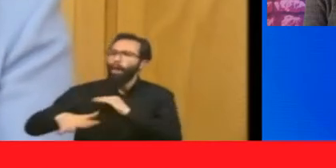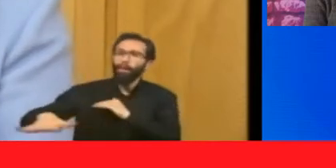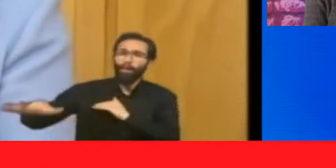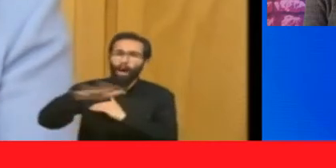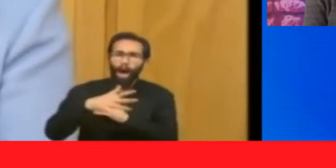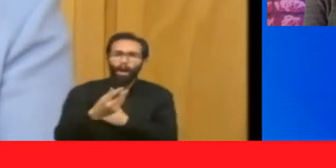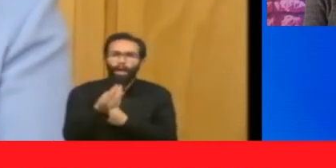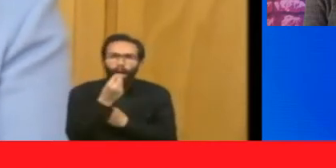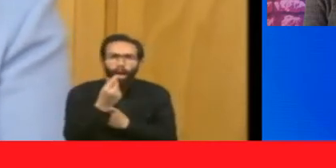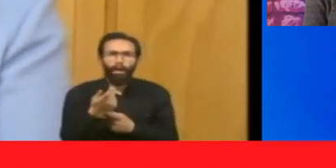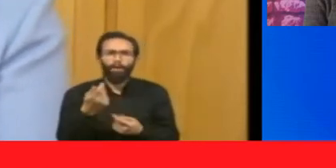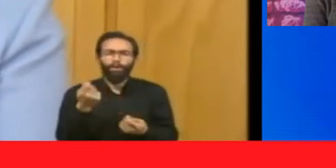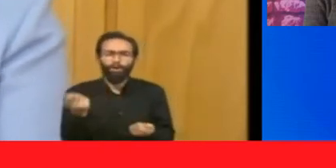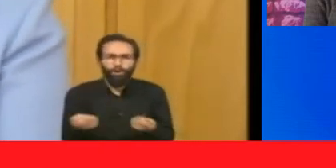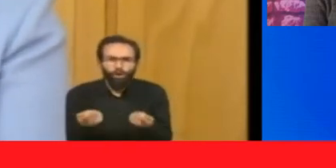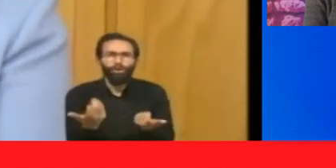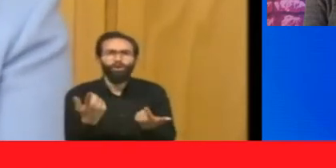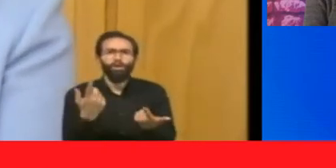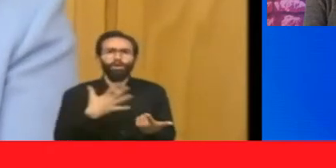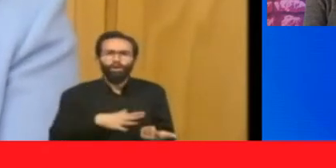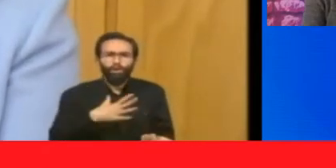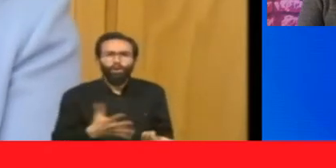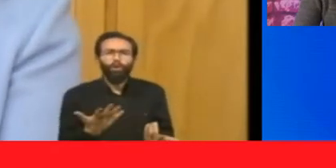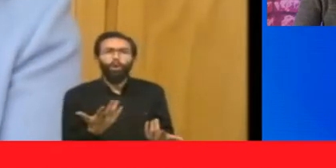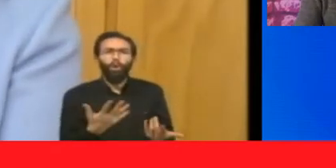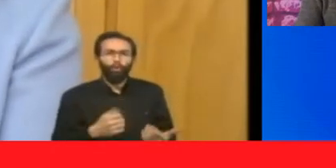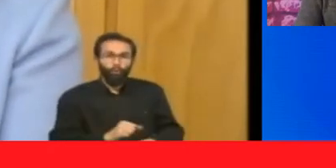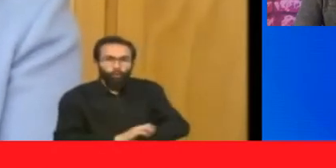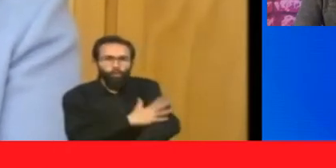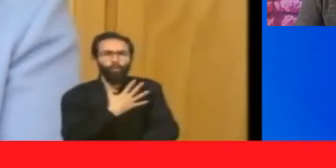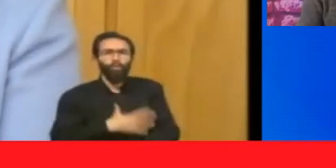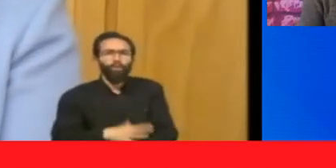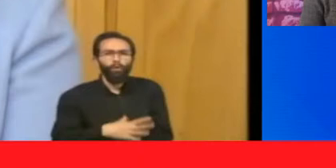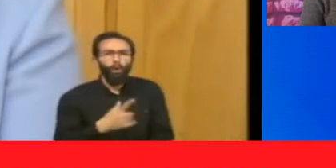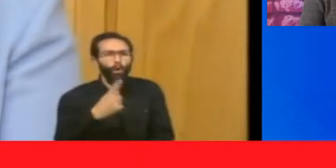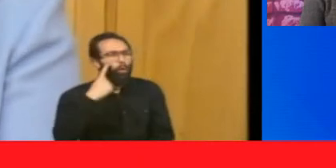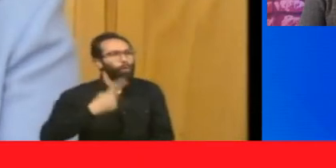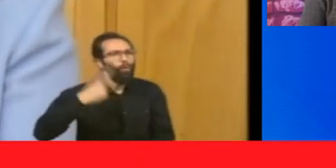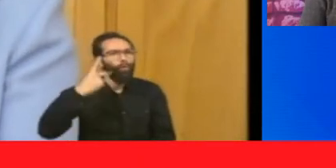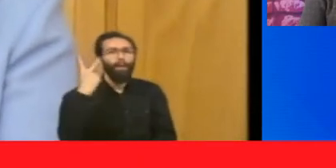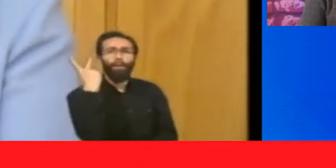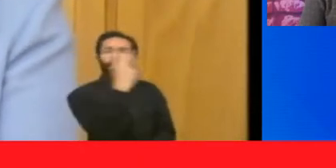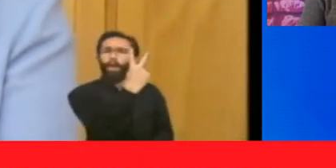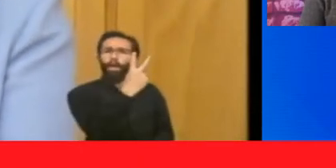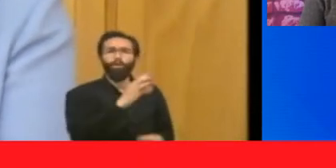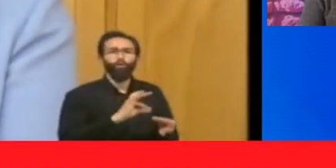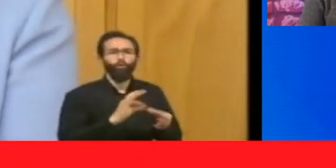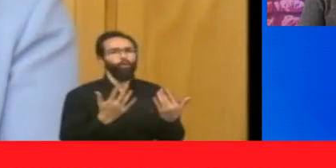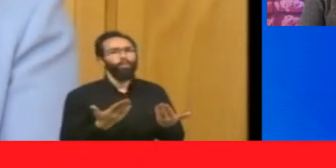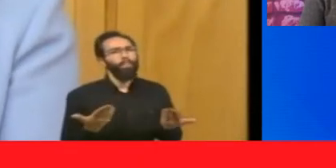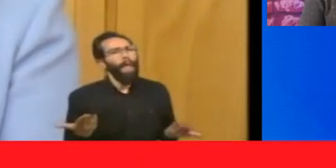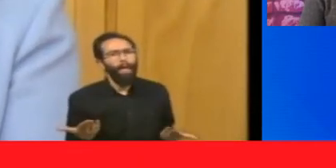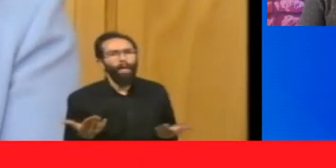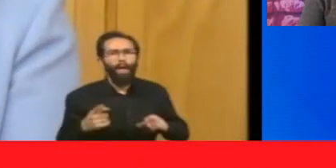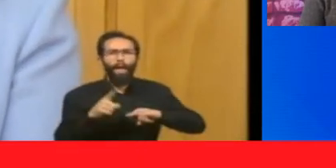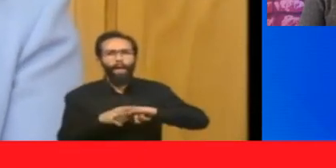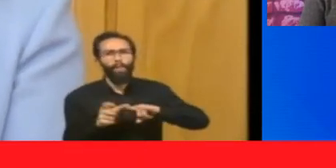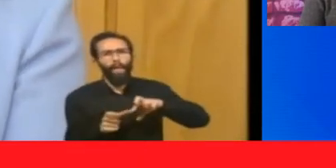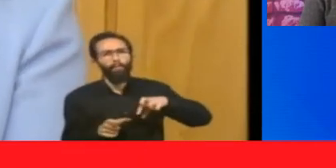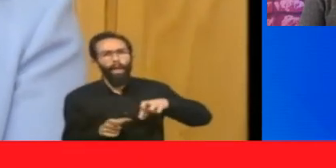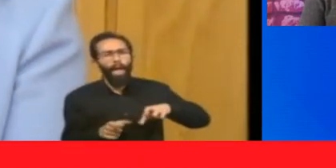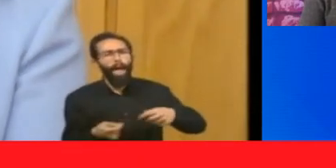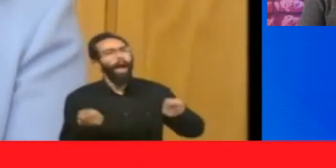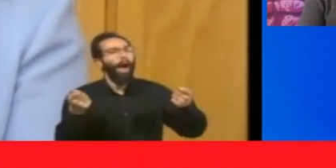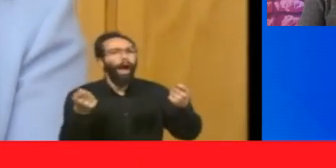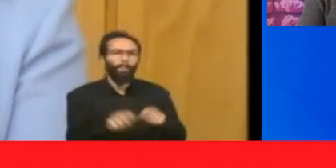huzur istiyor. Saray iktidarının sunduğu çözüm AKP, HDP hakkında kapatma